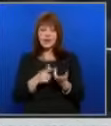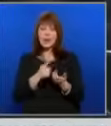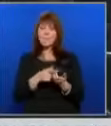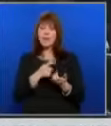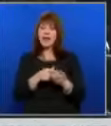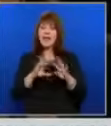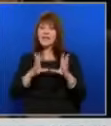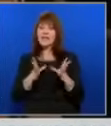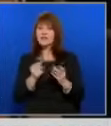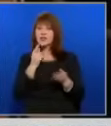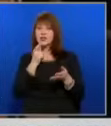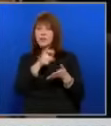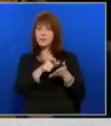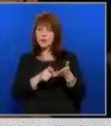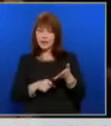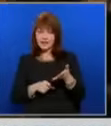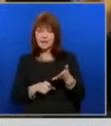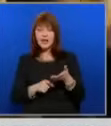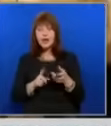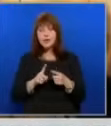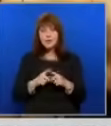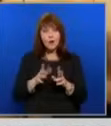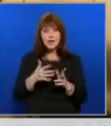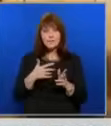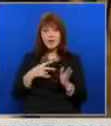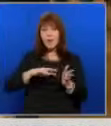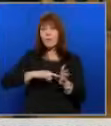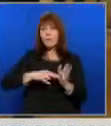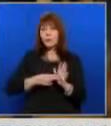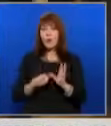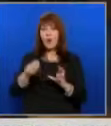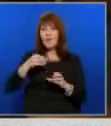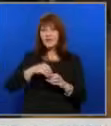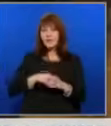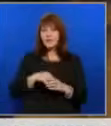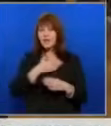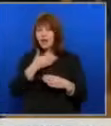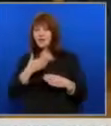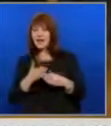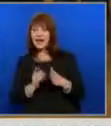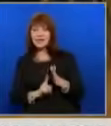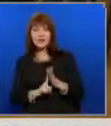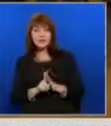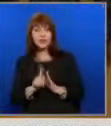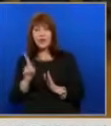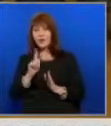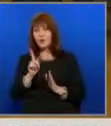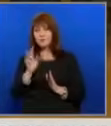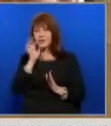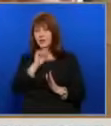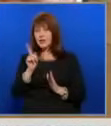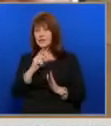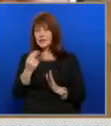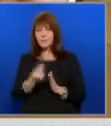съмнението им за достоверността било провокирано от това, че имало няколко протокола, които са включени в крайния резултат, но никой не се е подписал под тях, че ги е